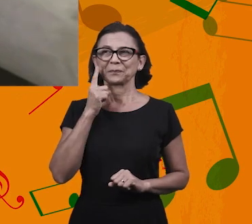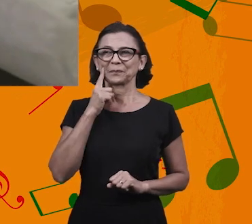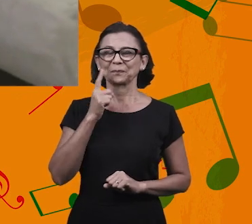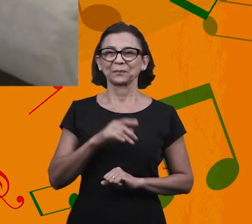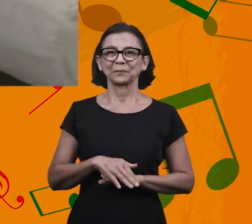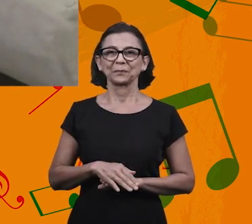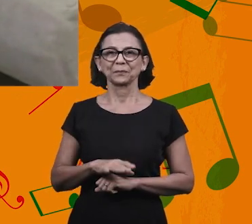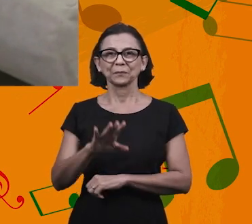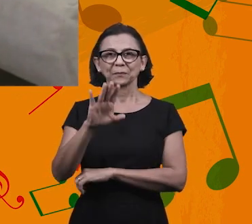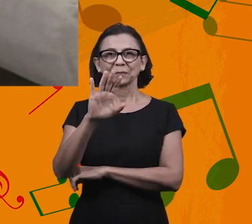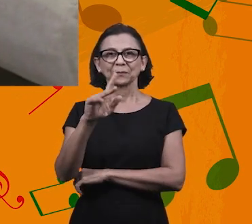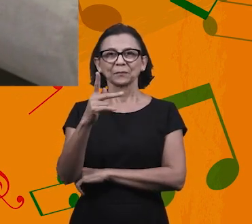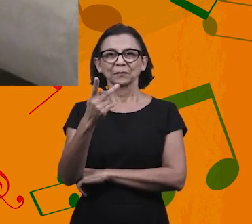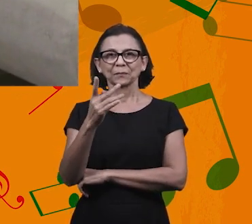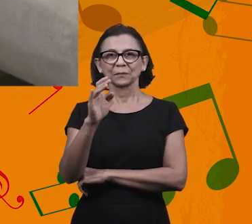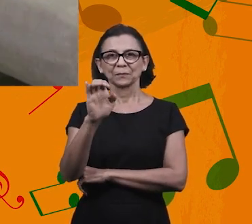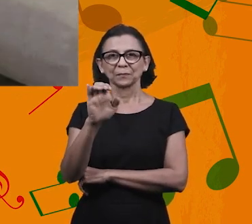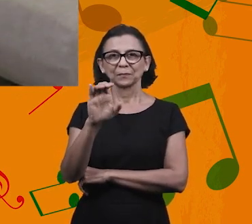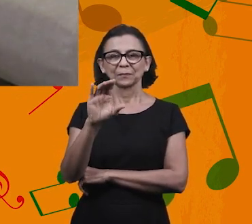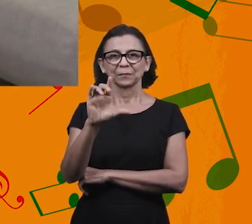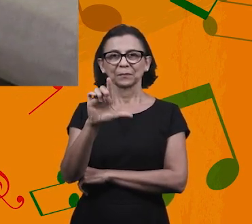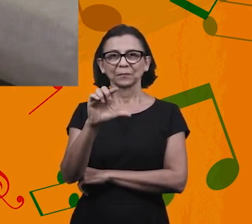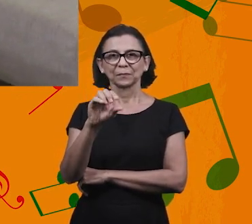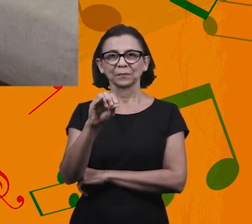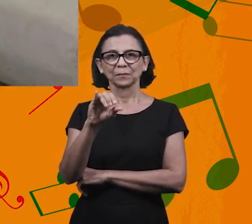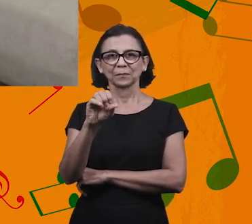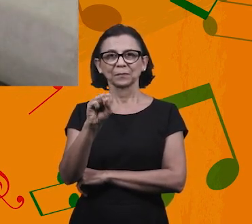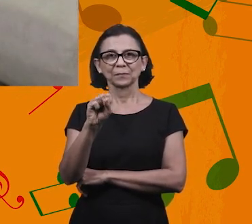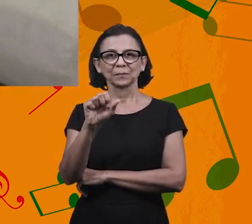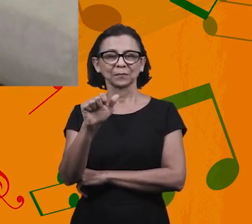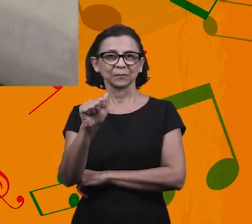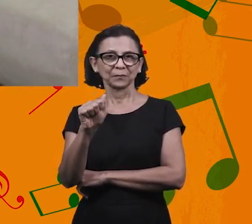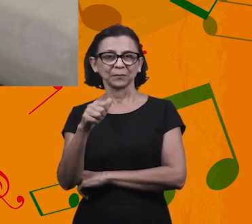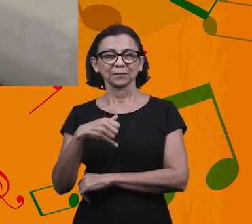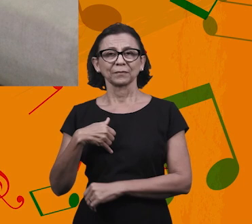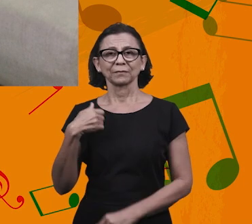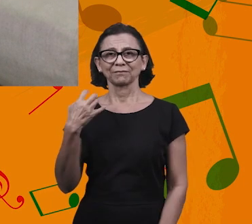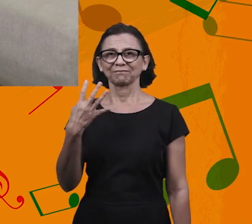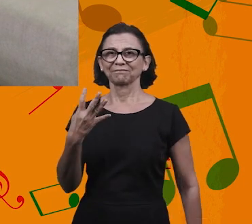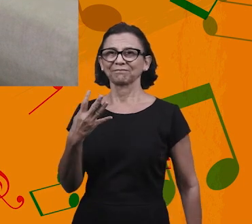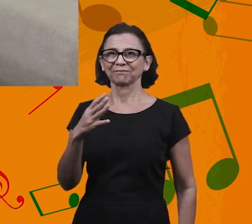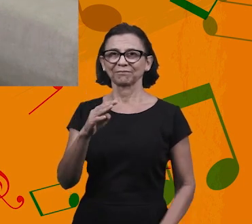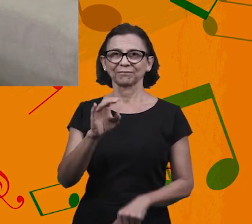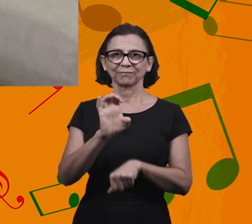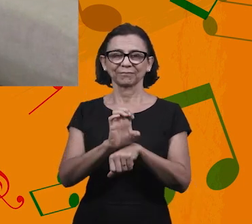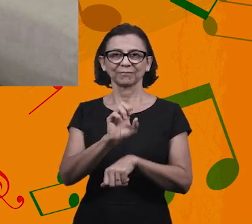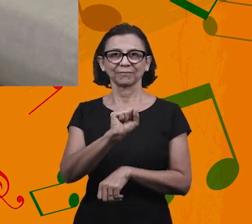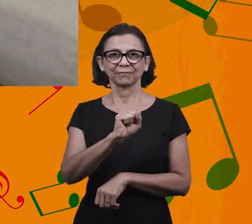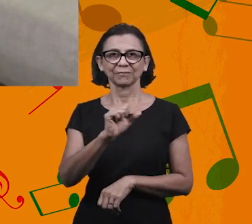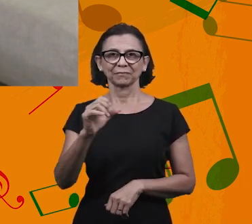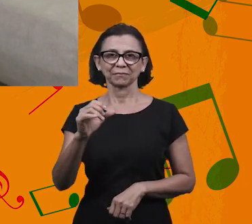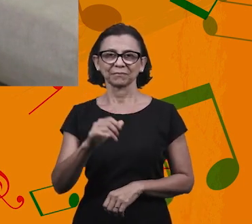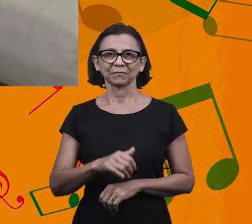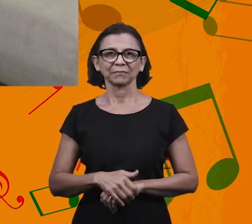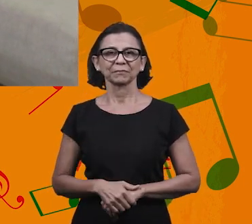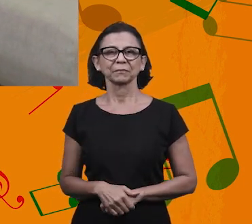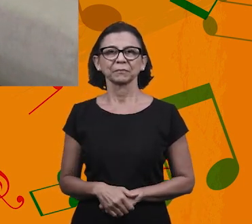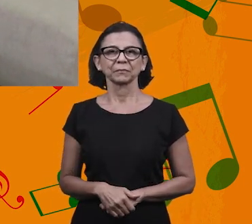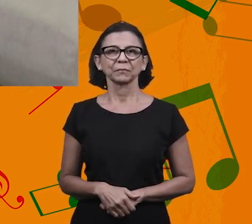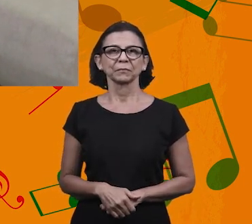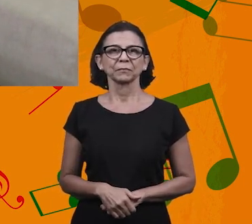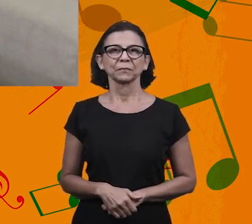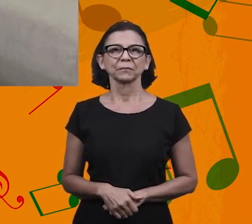attendu. Voici la petite Héloïse. Elle a 4 ans de São José, Santa Catarina.